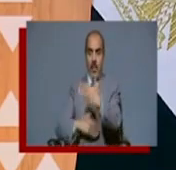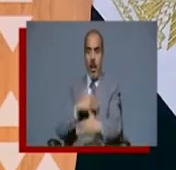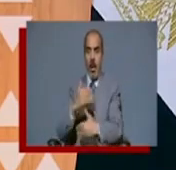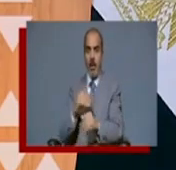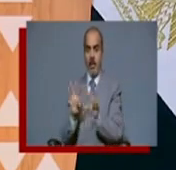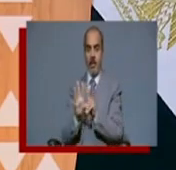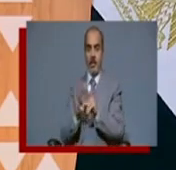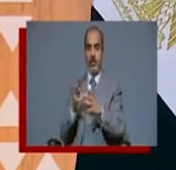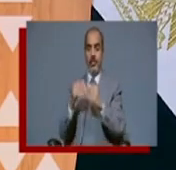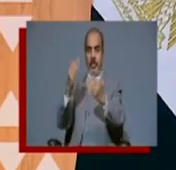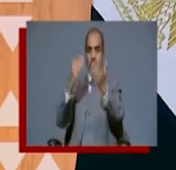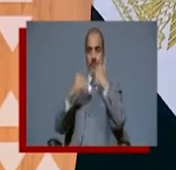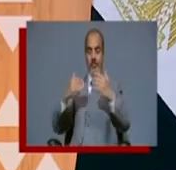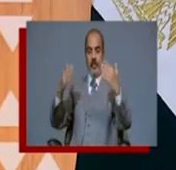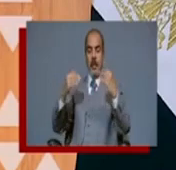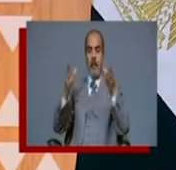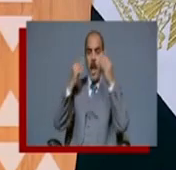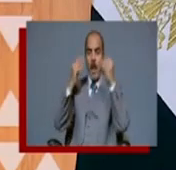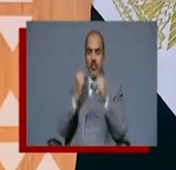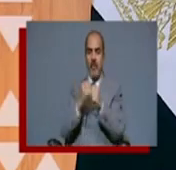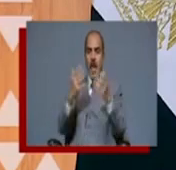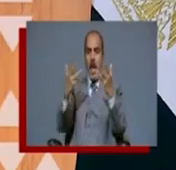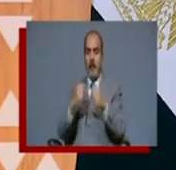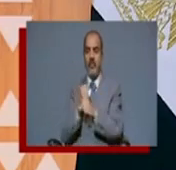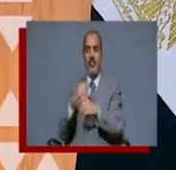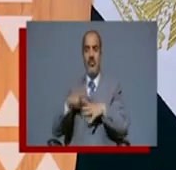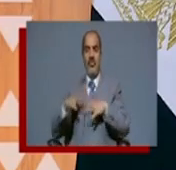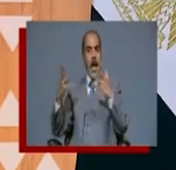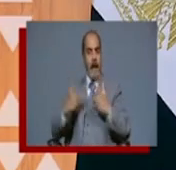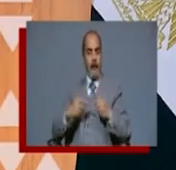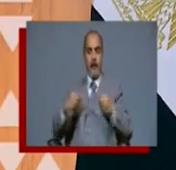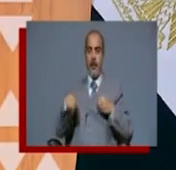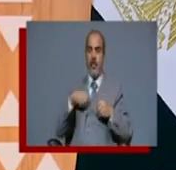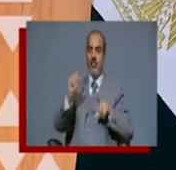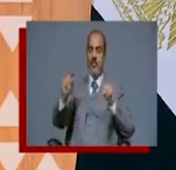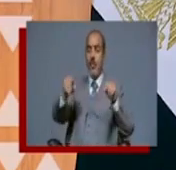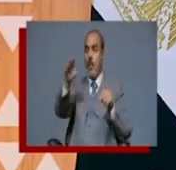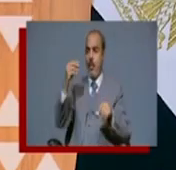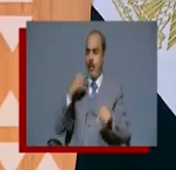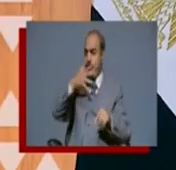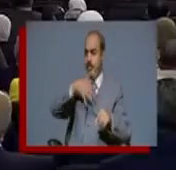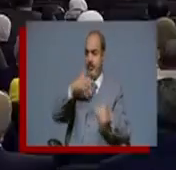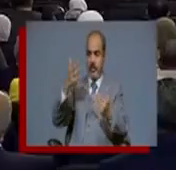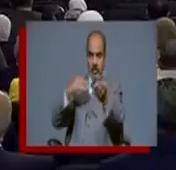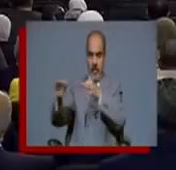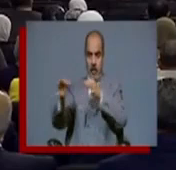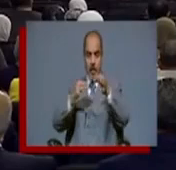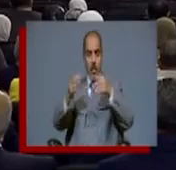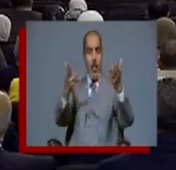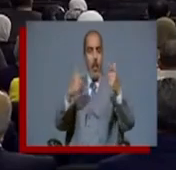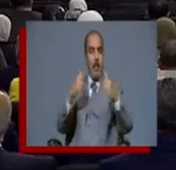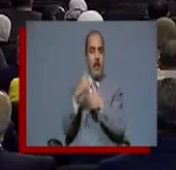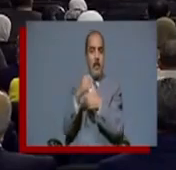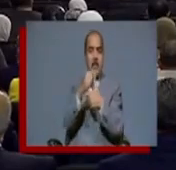فاحنا بنقول قانون العمل هيراعي مساله التامين هيتم الغاء استماره سته ايه كمان في قانون العمل مطلوب ساعات العمل مثلا